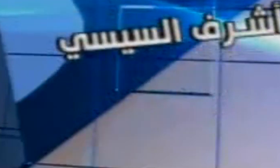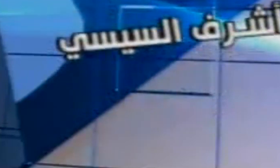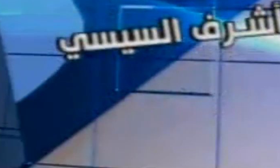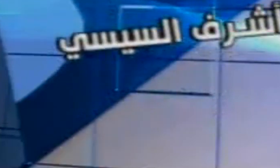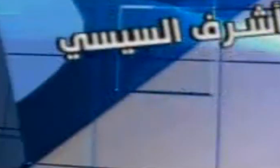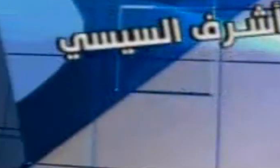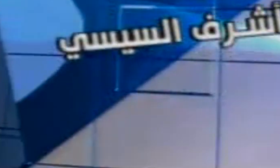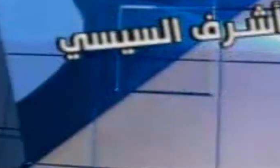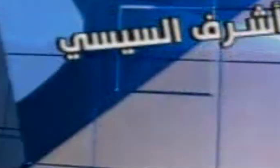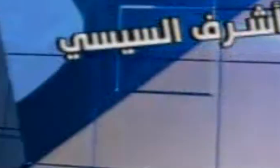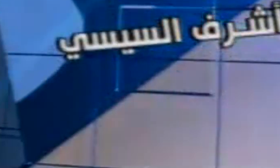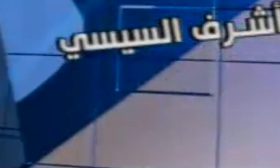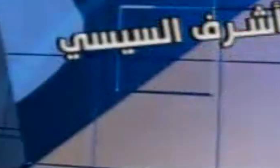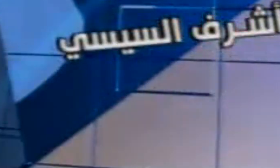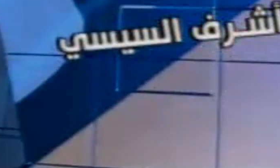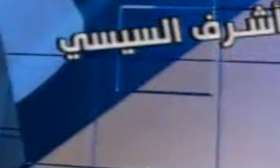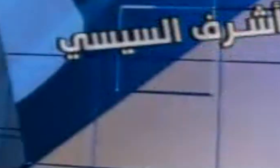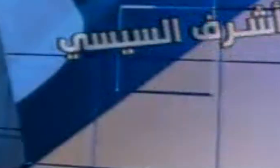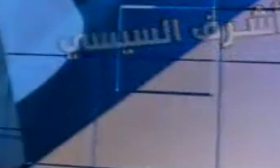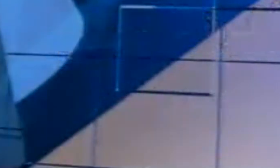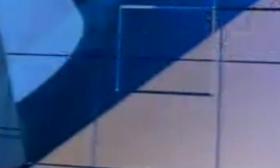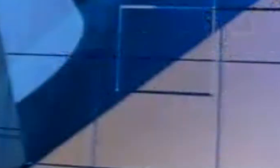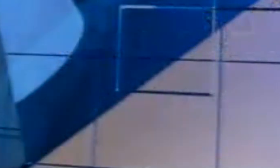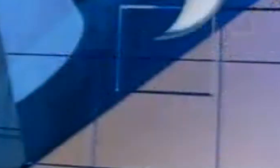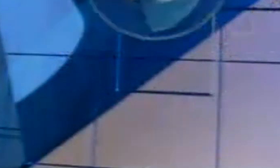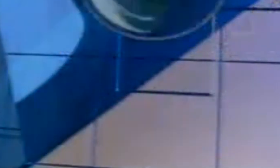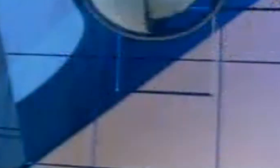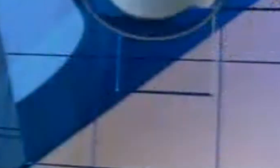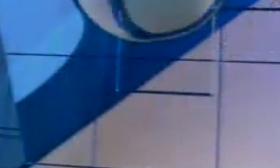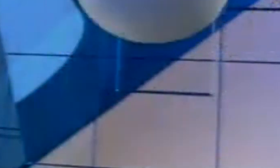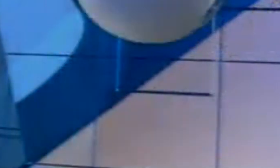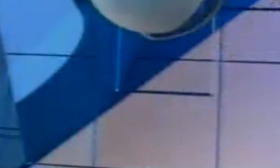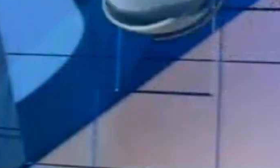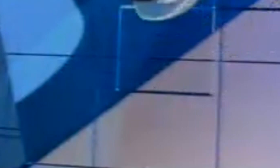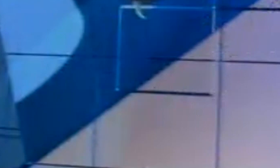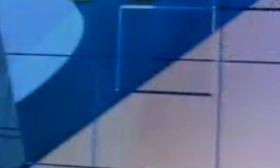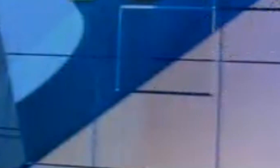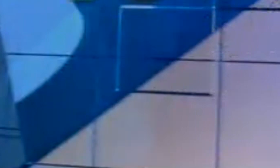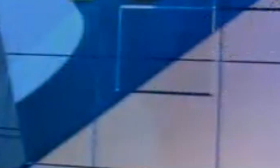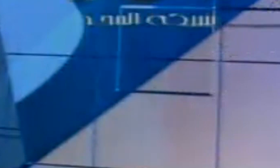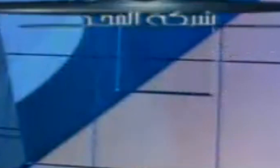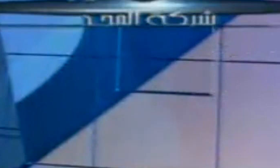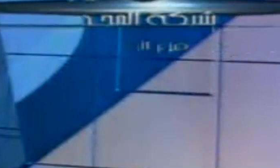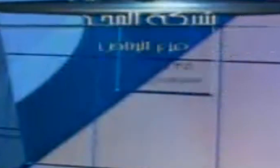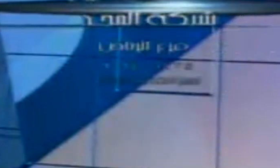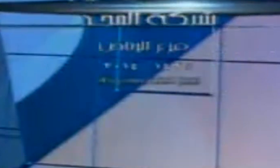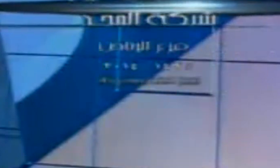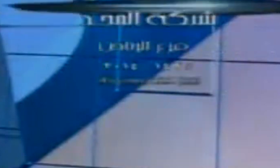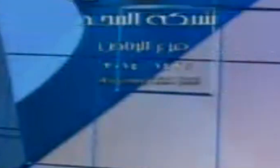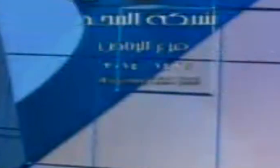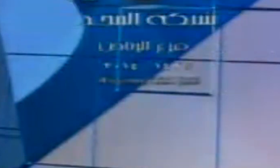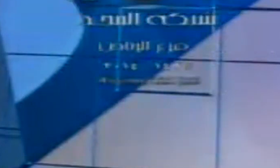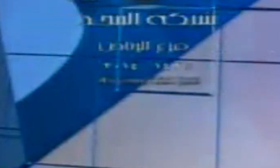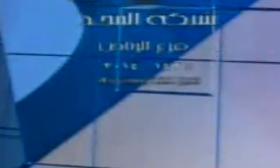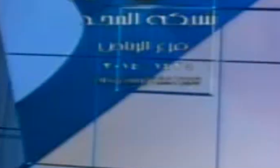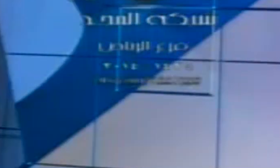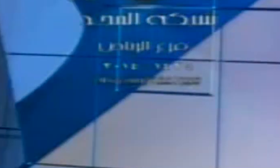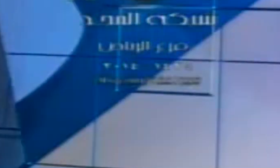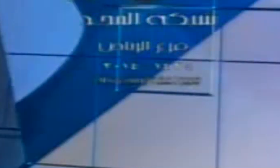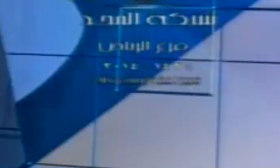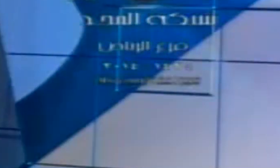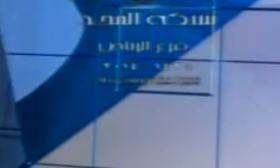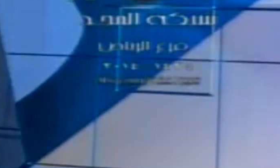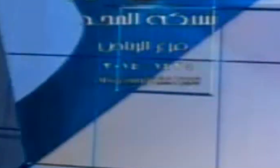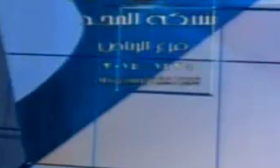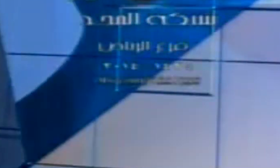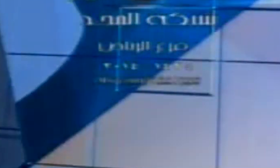الأمة وجاهد فيك حق جهاده. اللهم فاجزه